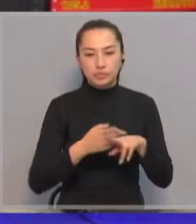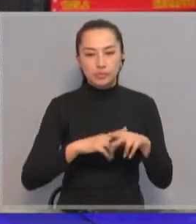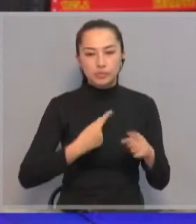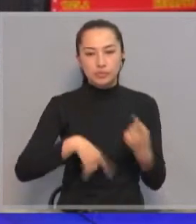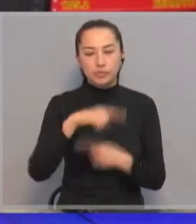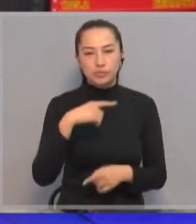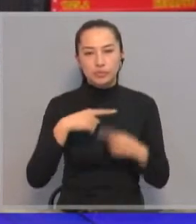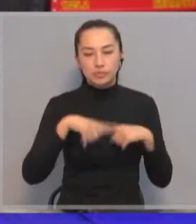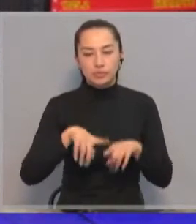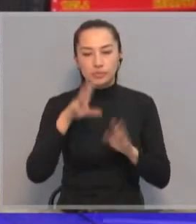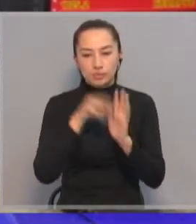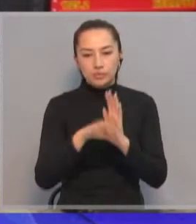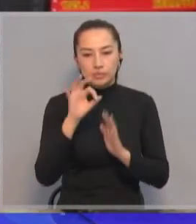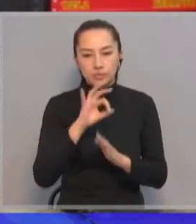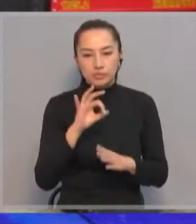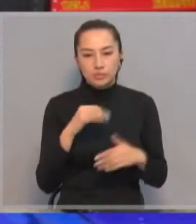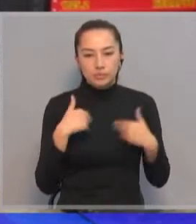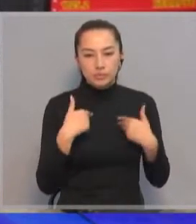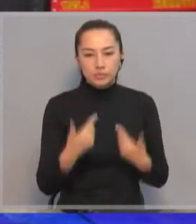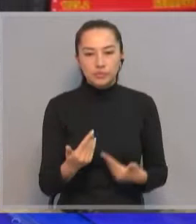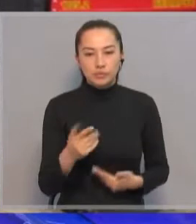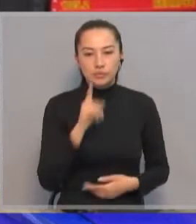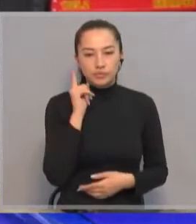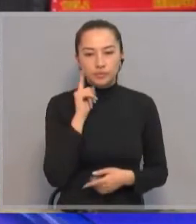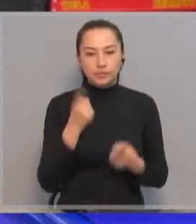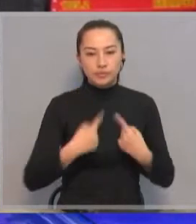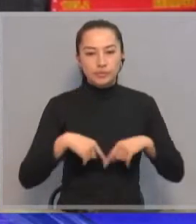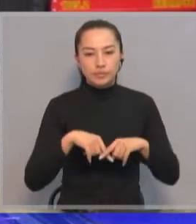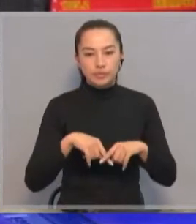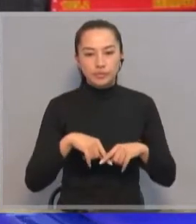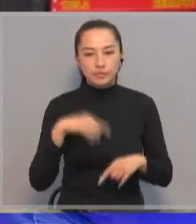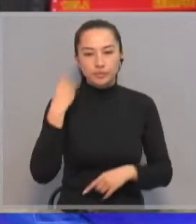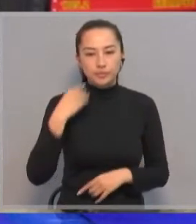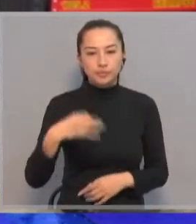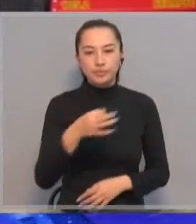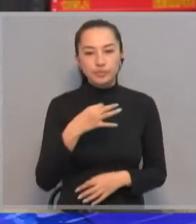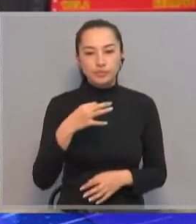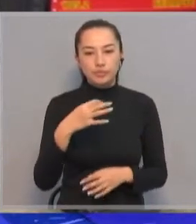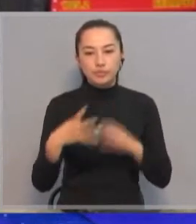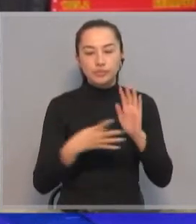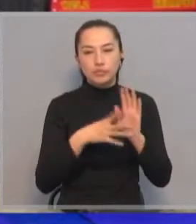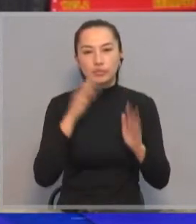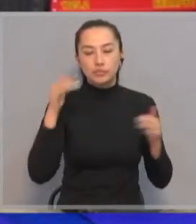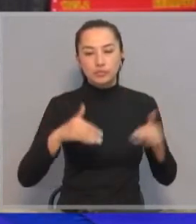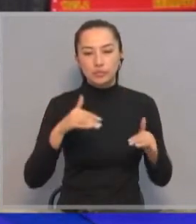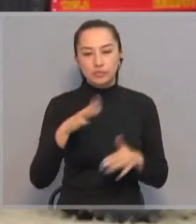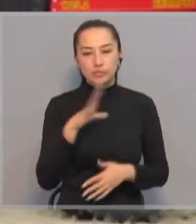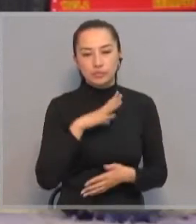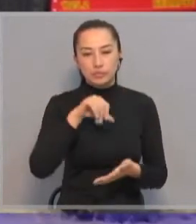кәсіптік техникалық білім берудегі мынау жас маман жобасына Түркістан облысынан 9 колледж қатысқан болатын